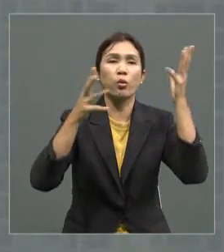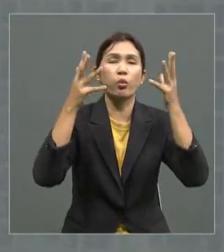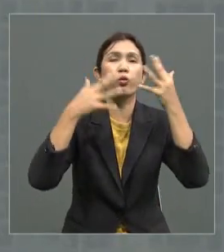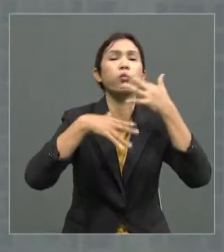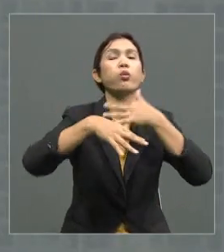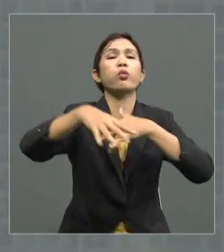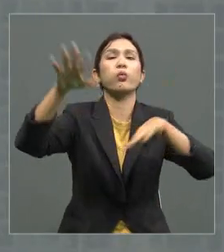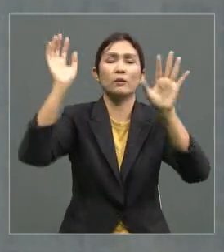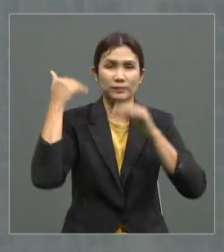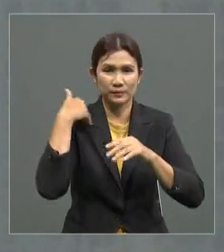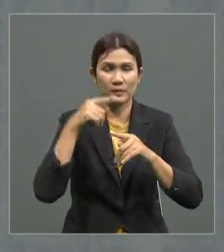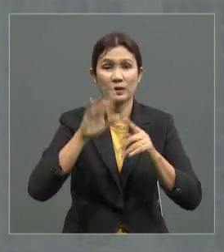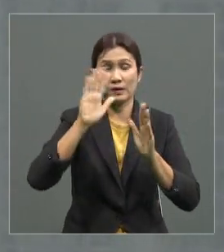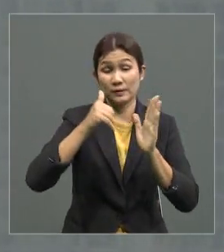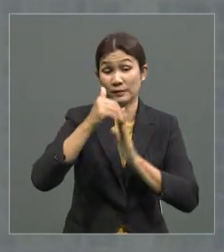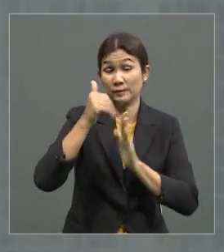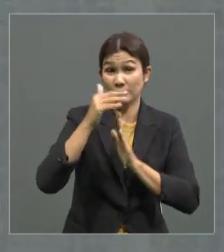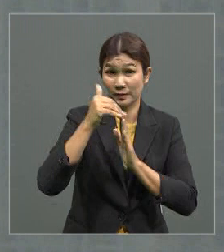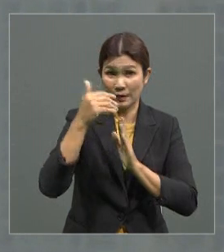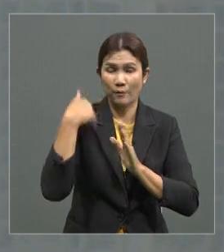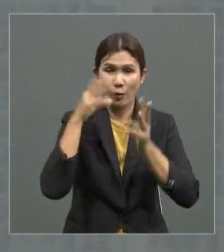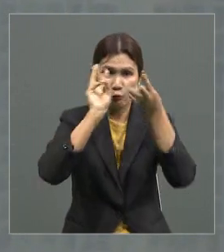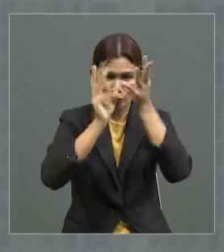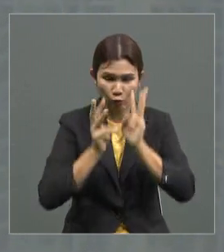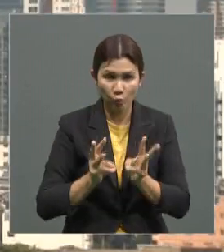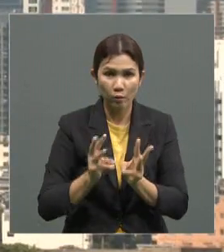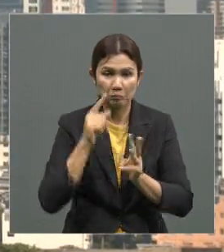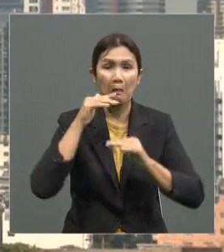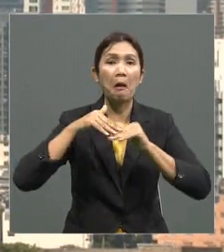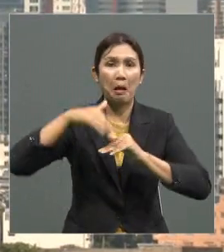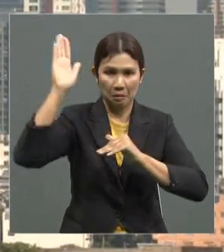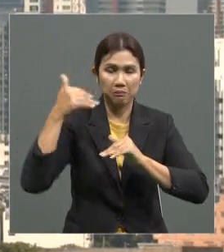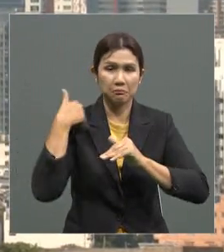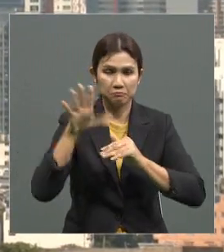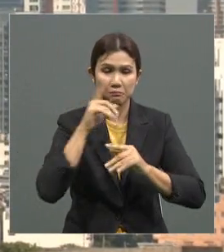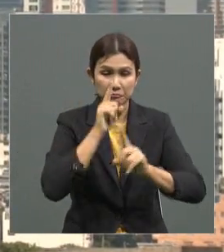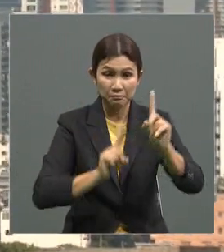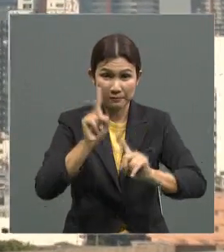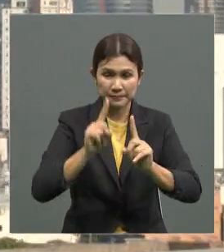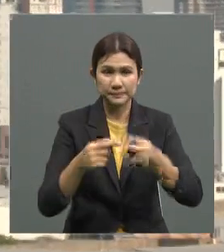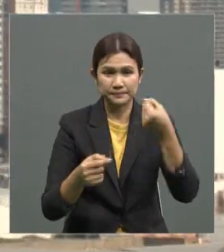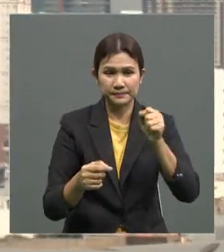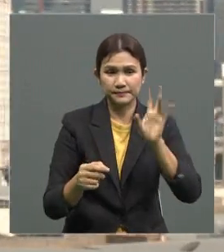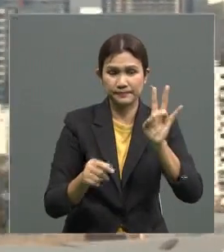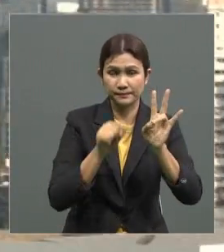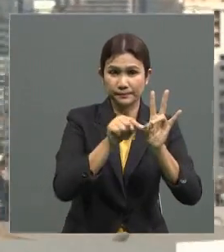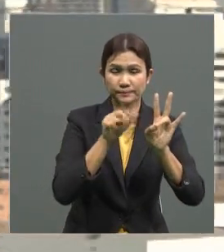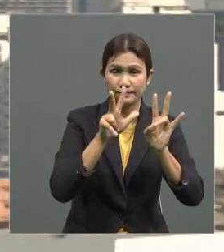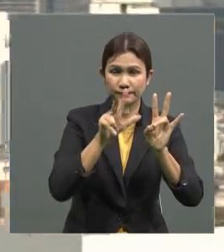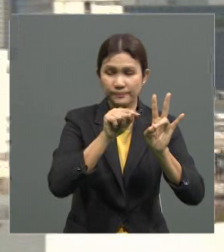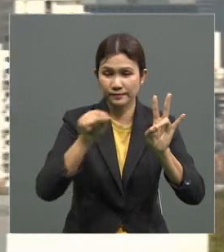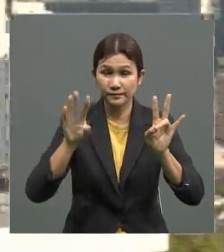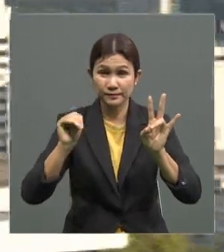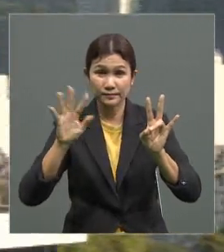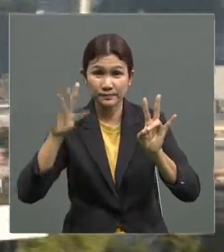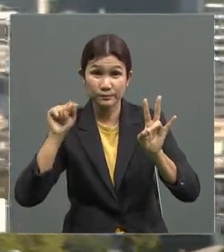งไปได้นะคะอย่างภาคเหนือค่ะมีฝุ่นเกินค่ามาตรฐาน5พื้นที่ตรวจวัดได้ 17.3 ถึง